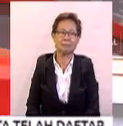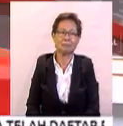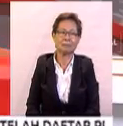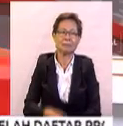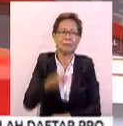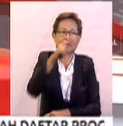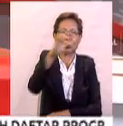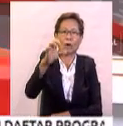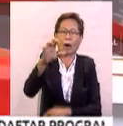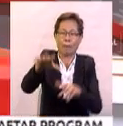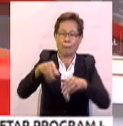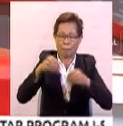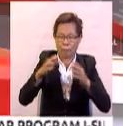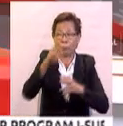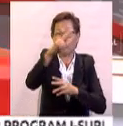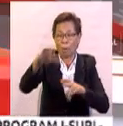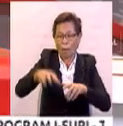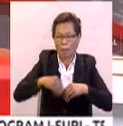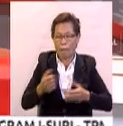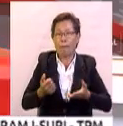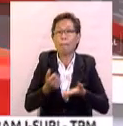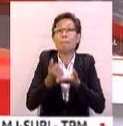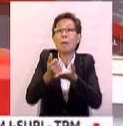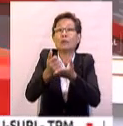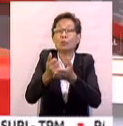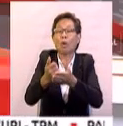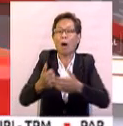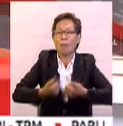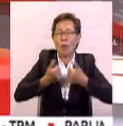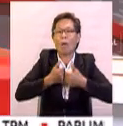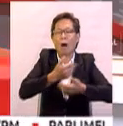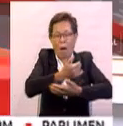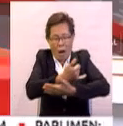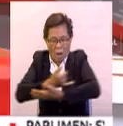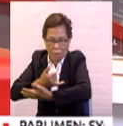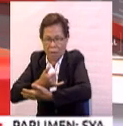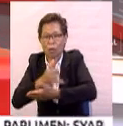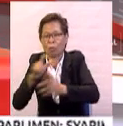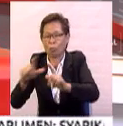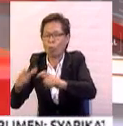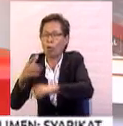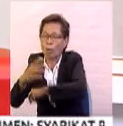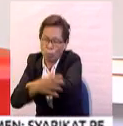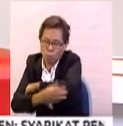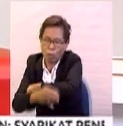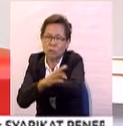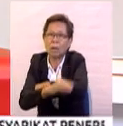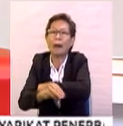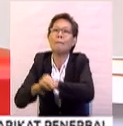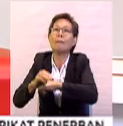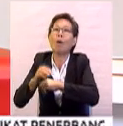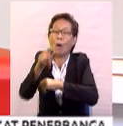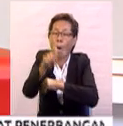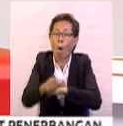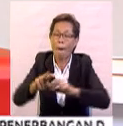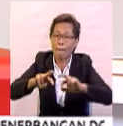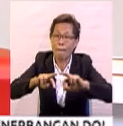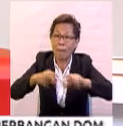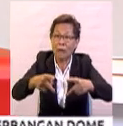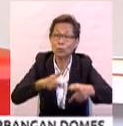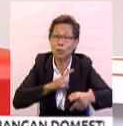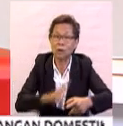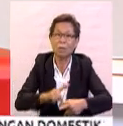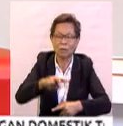Seramai 200 penerima bantuan Hari Raya yang terdiri daripada anak yatim, golongan asnaf serta mualaf menerima sumbangan sempena